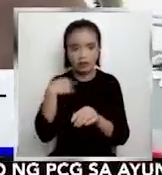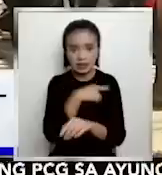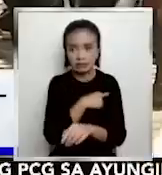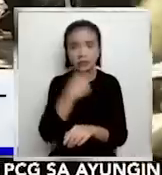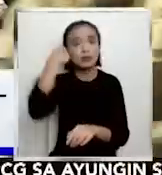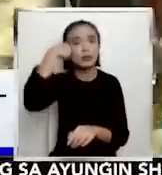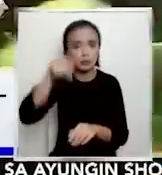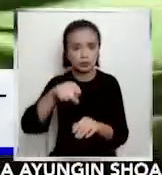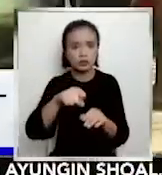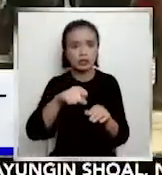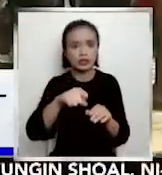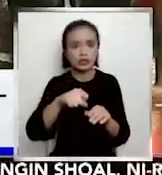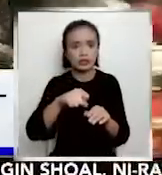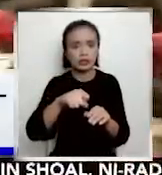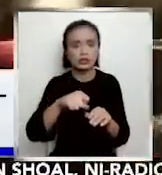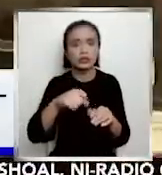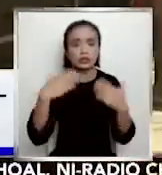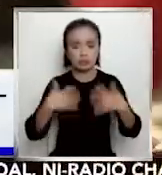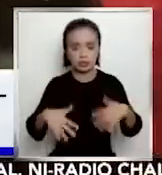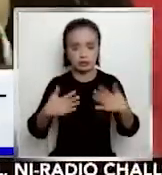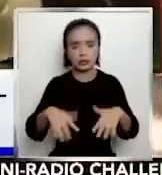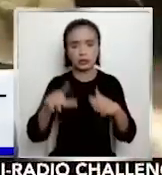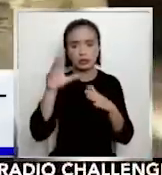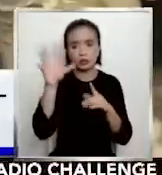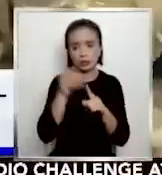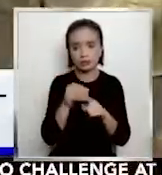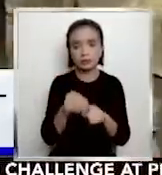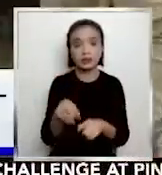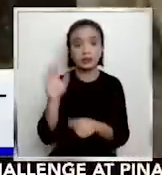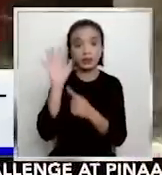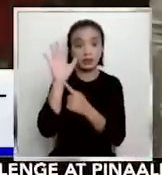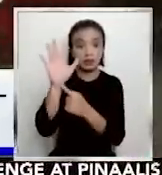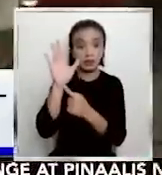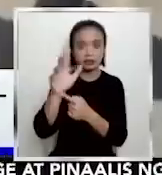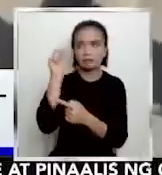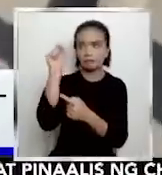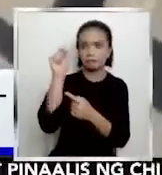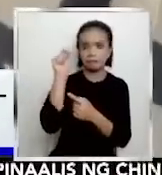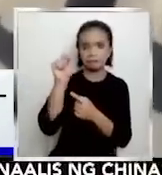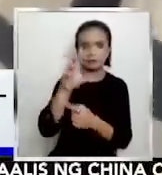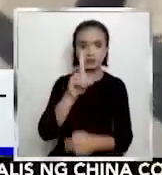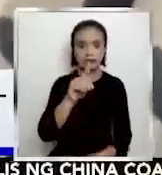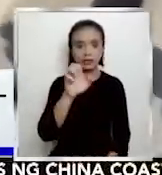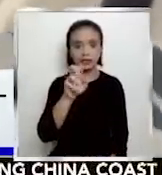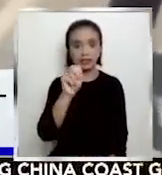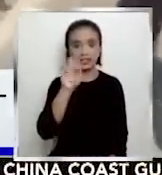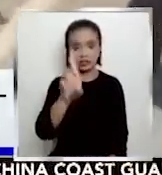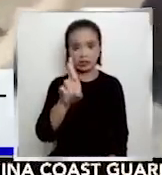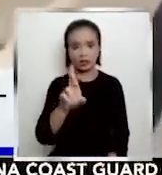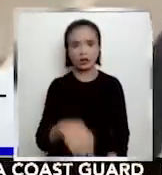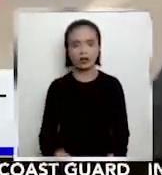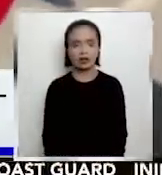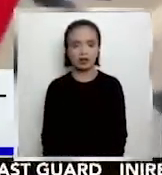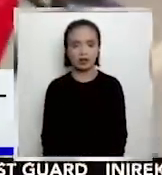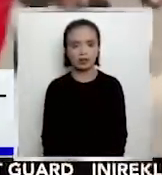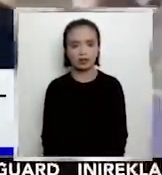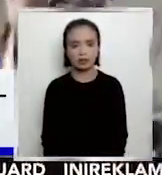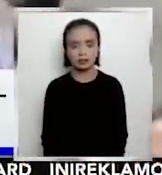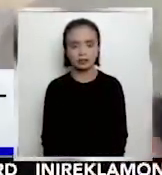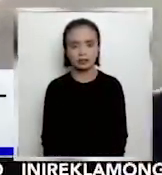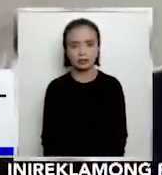kultura. Kinalampag din ng mga ralista ang head office ng DENR at ang tanggapan